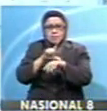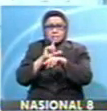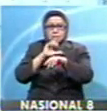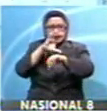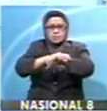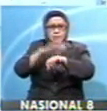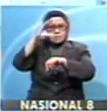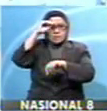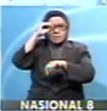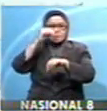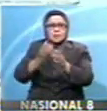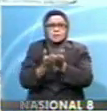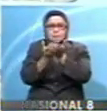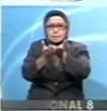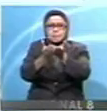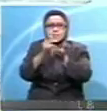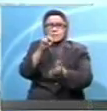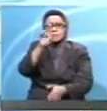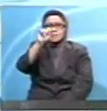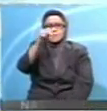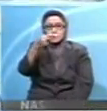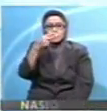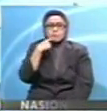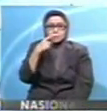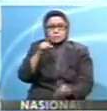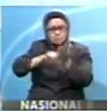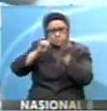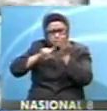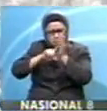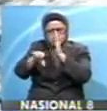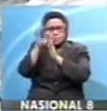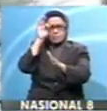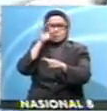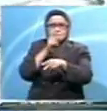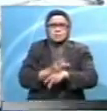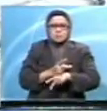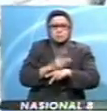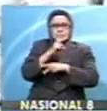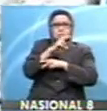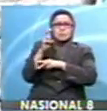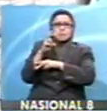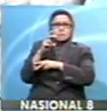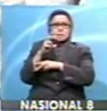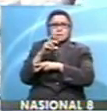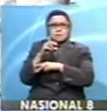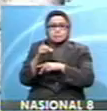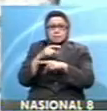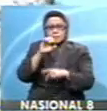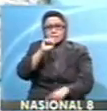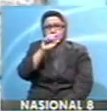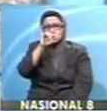di Kompleks Jeti kuah pemeriksaan mendapati suspek menyimpan 250 GR dadah jenis syabu dalam beg silang yang